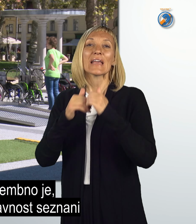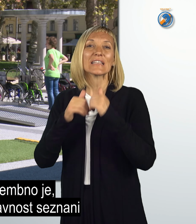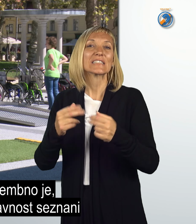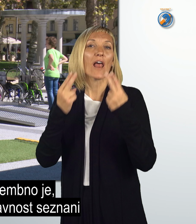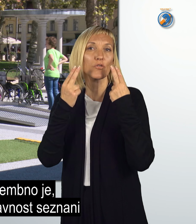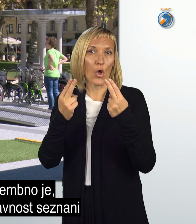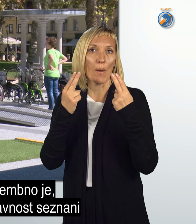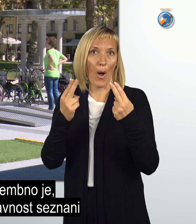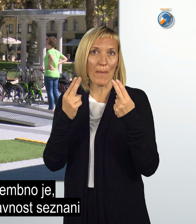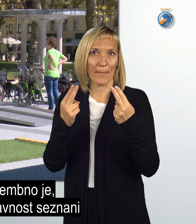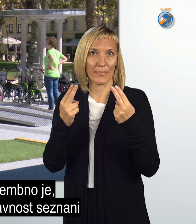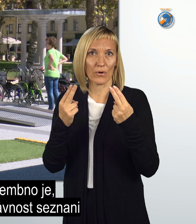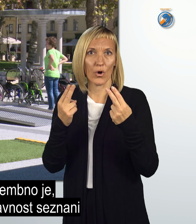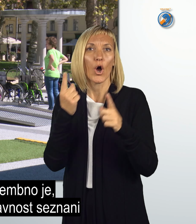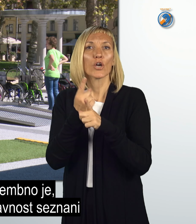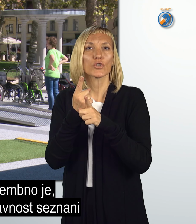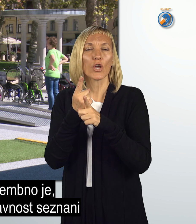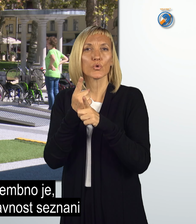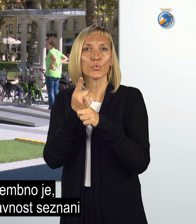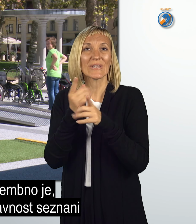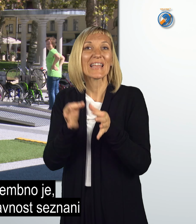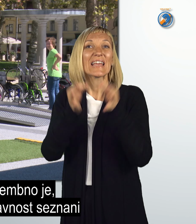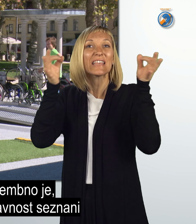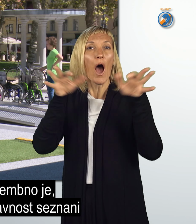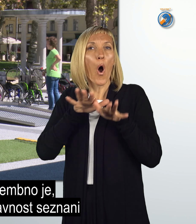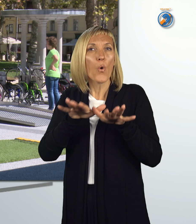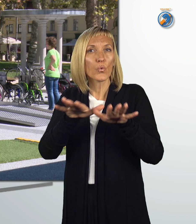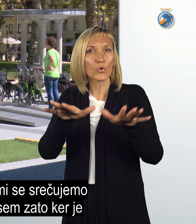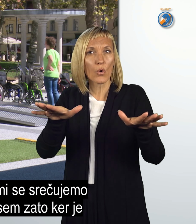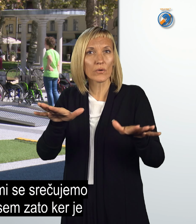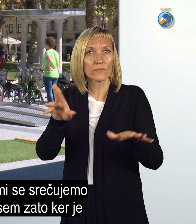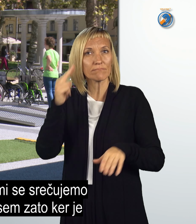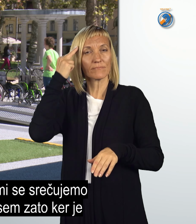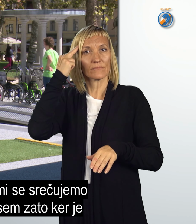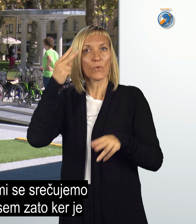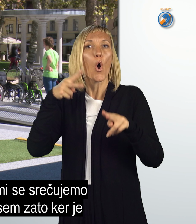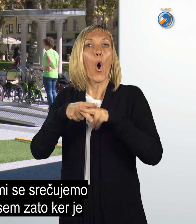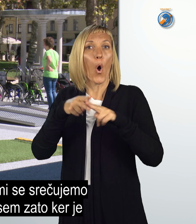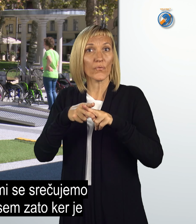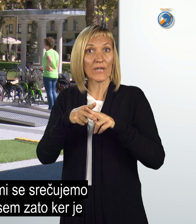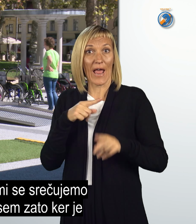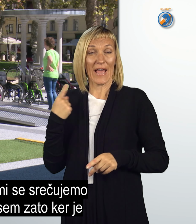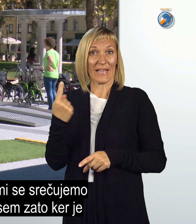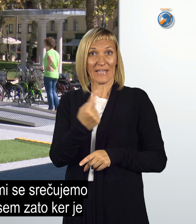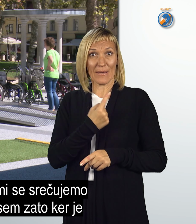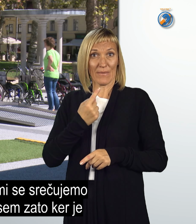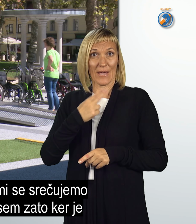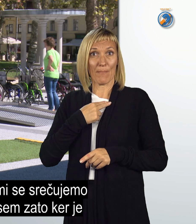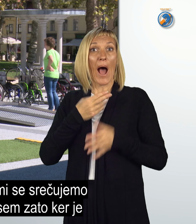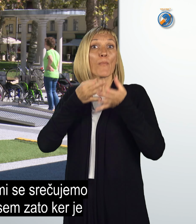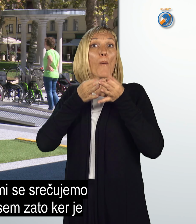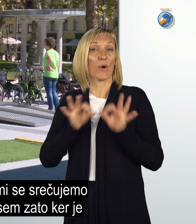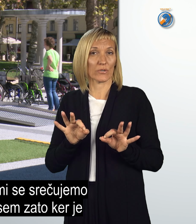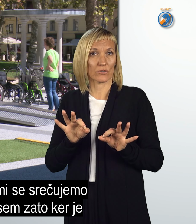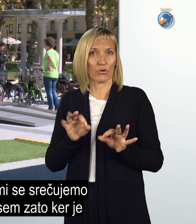Izredno pomembno je, da se tudi širša javnost seznani z ovirami, s katerimi se srečujemo v prostoru,